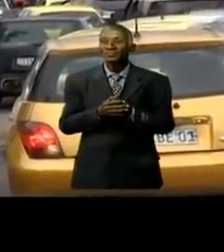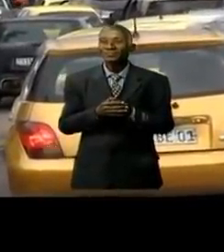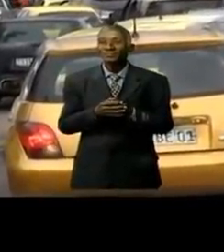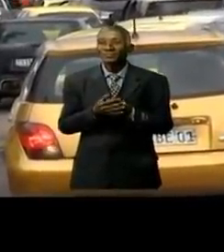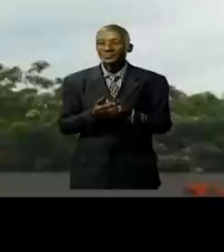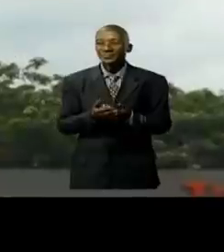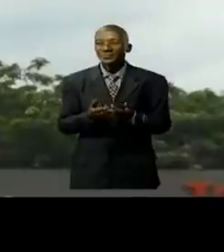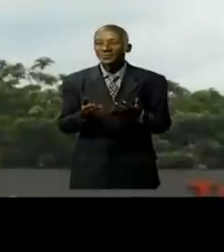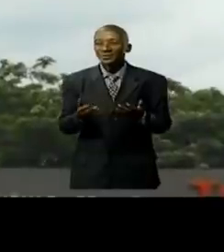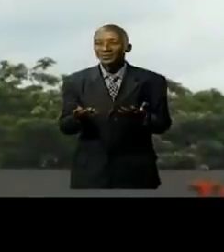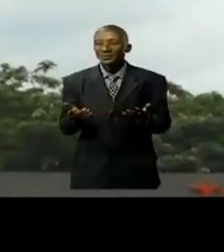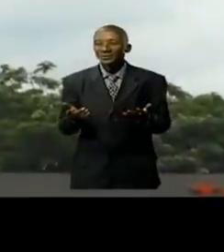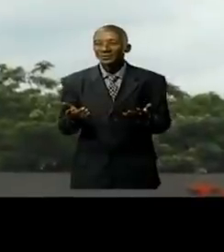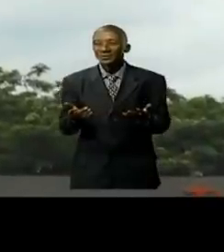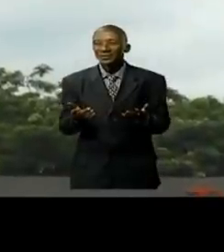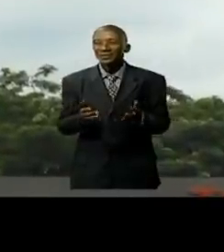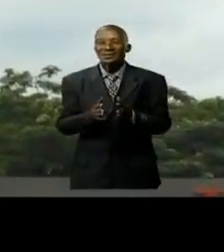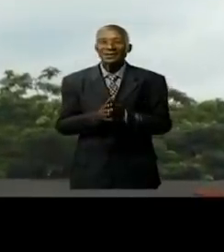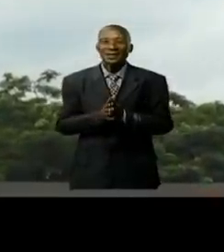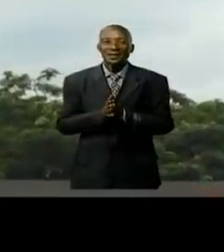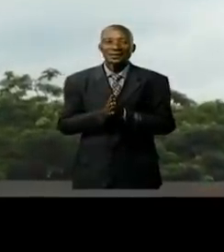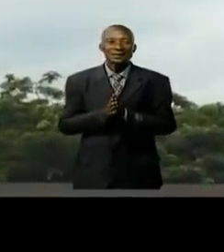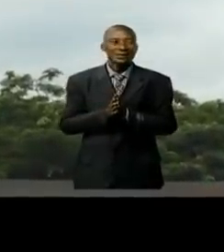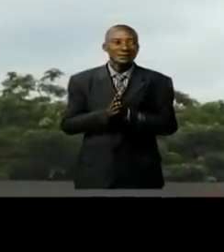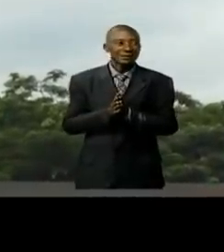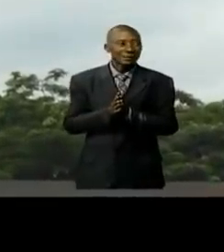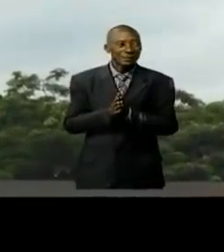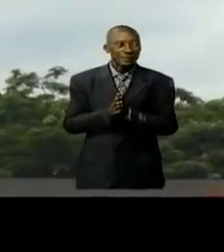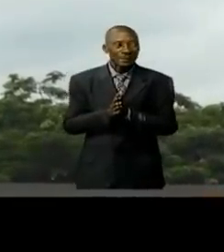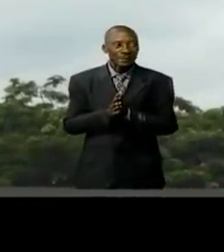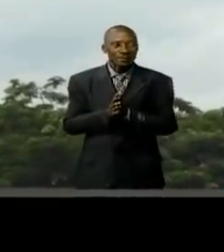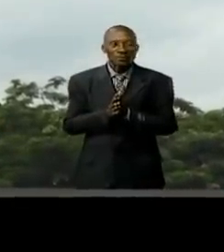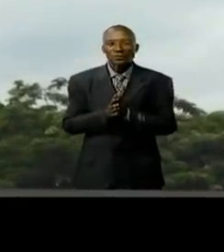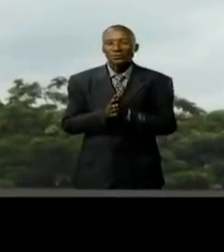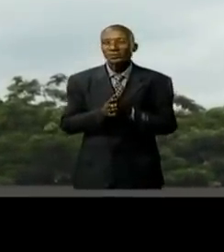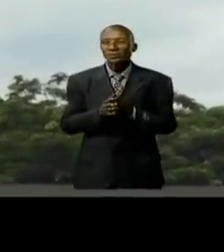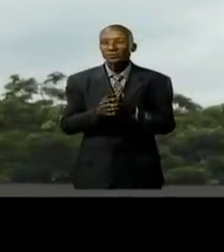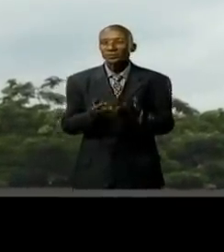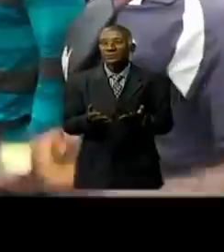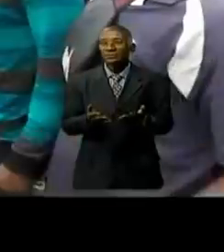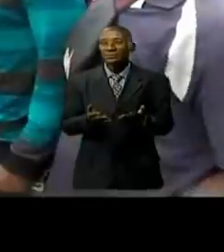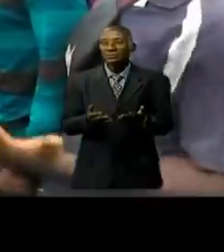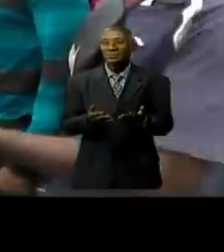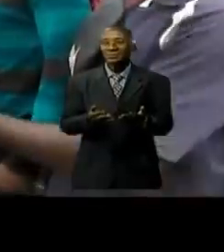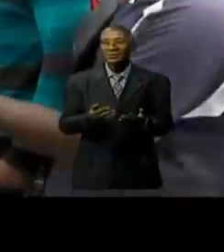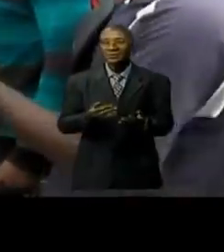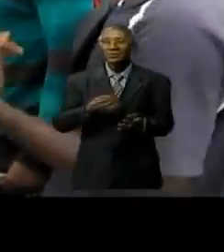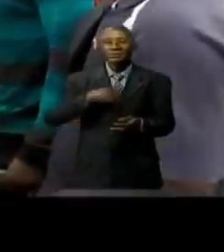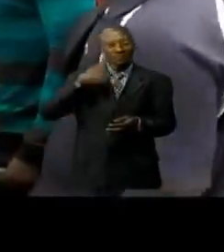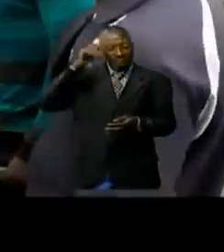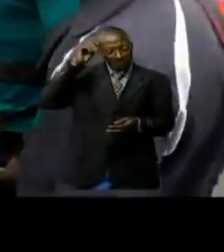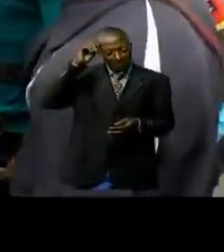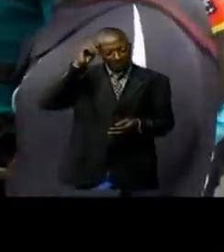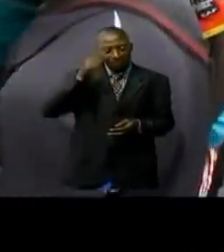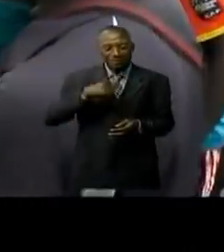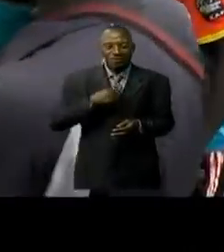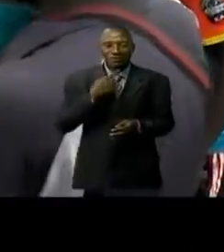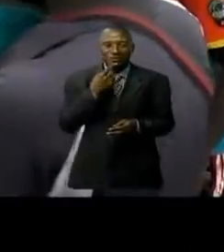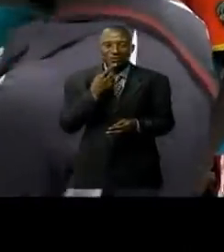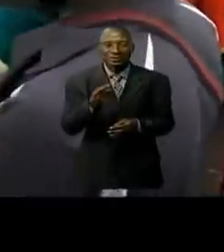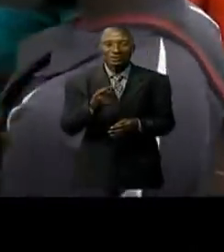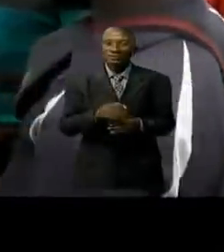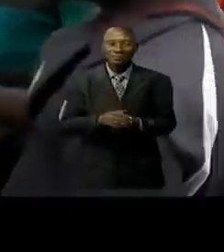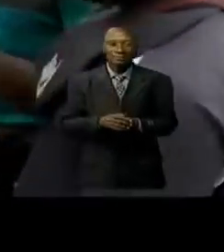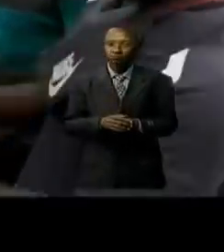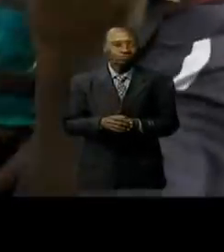des carburants dans la ville de Kinshasa. Ce qui a été constaté depuis hier avec la difficulté observée d'approvisionnement n'était qu'un